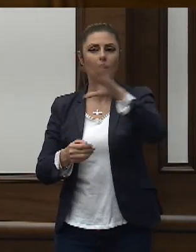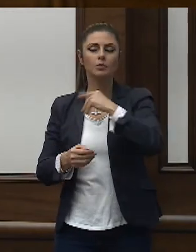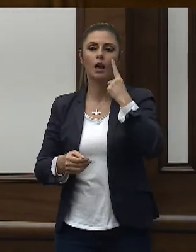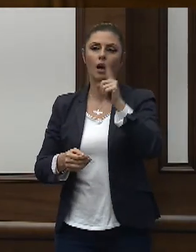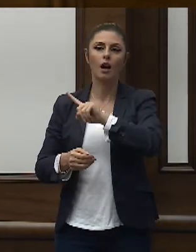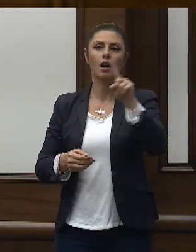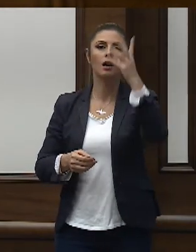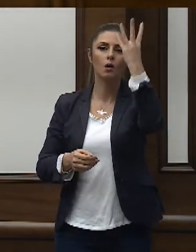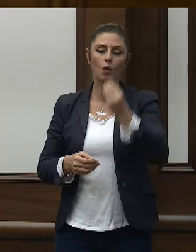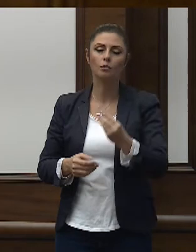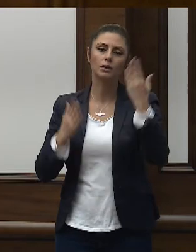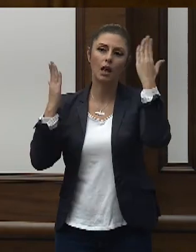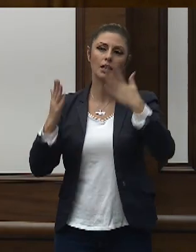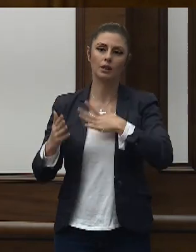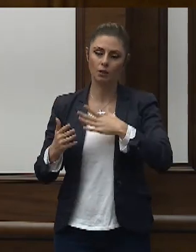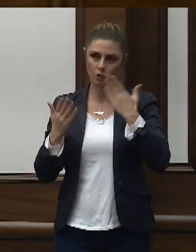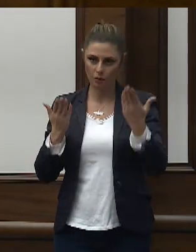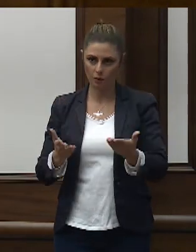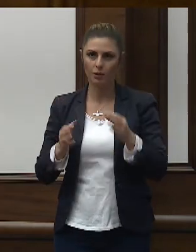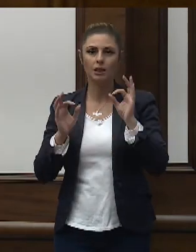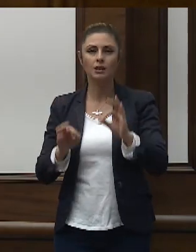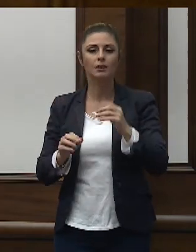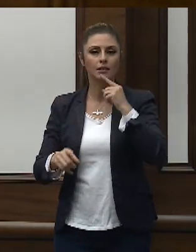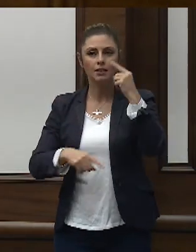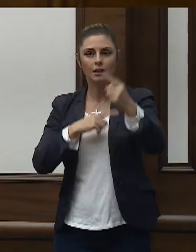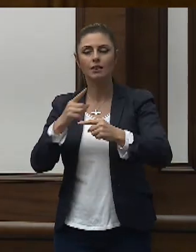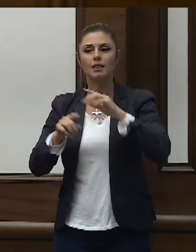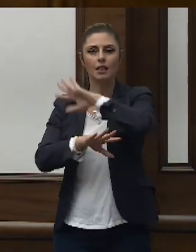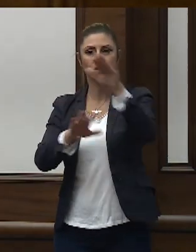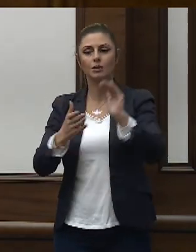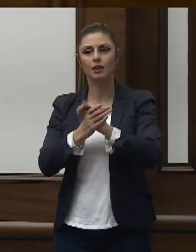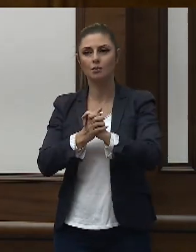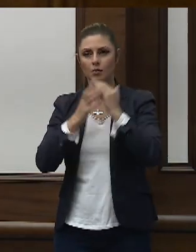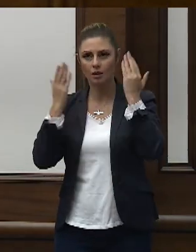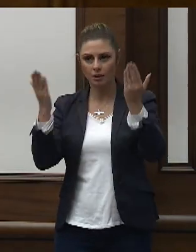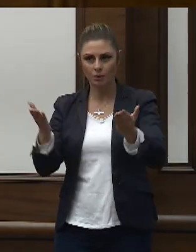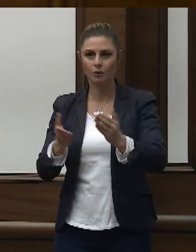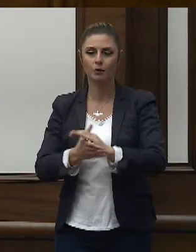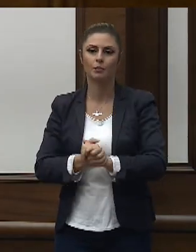hayırlar getirmesini Yüce Allah'tan diliyorum. Şimdiden gelecek yılınızı kutluyorum. Hepinizi